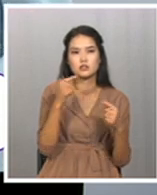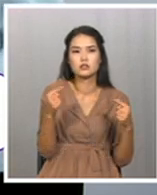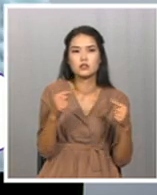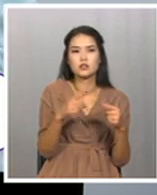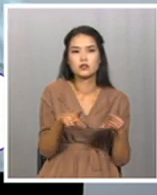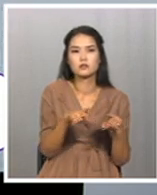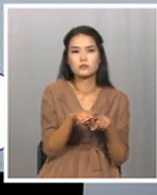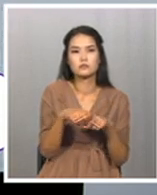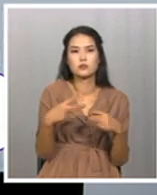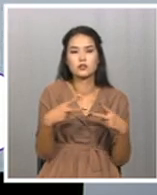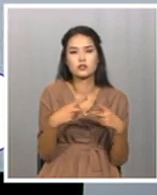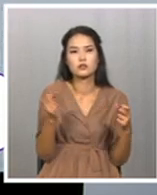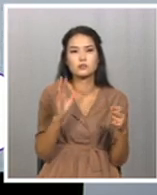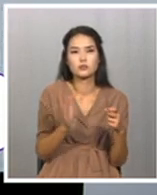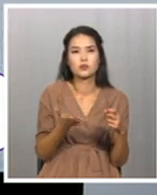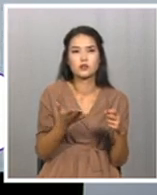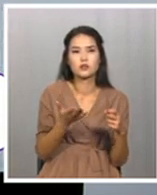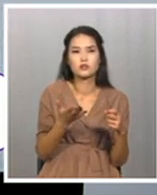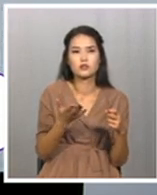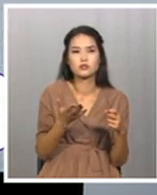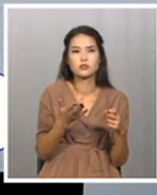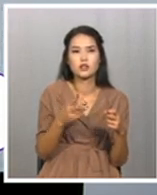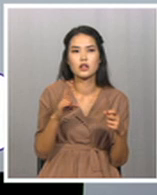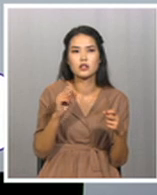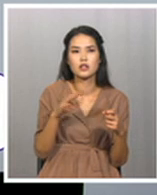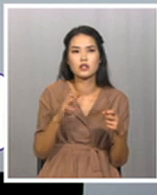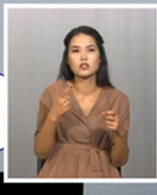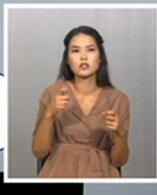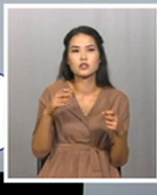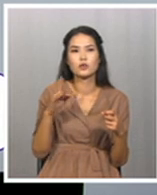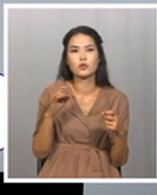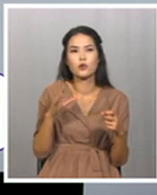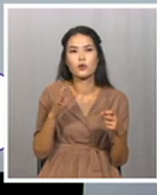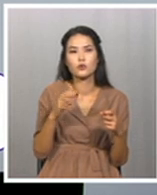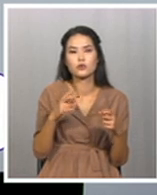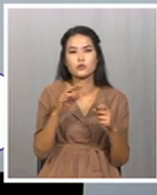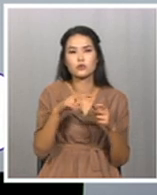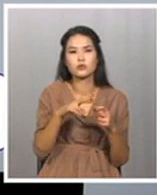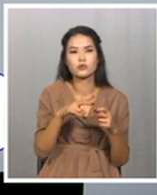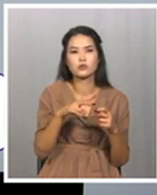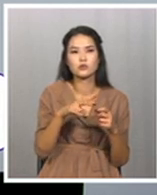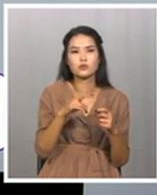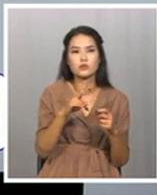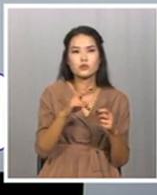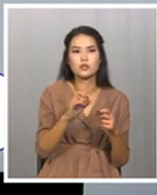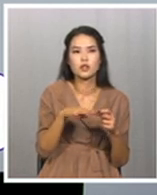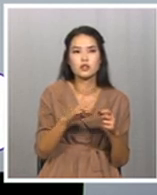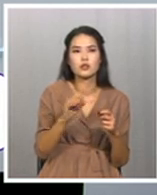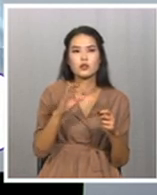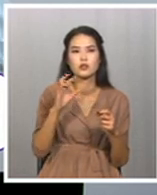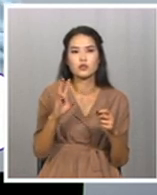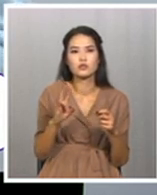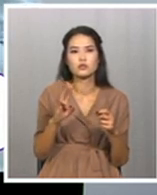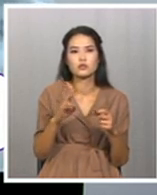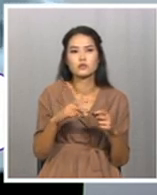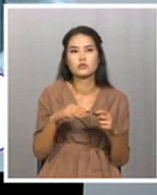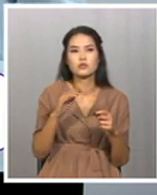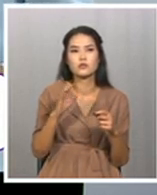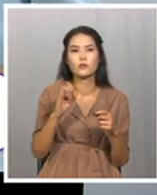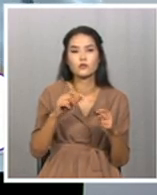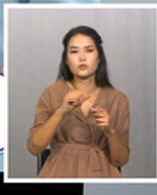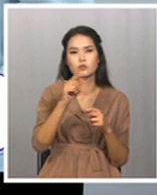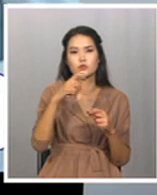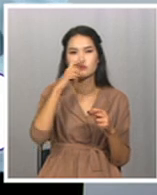тең болғандықтан натрийдің дигидрофосфатының зат мөлшеріне натрий гидроксидінің және фосфор қышқылының